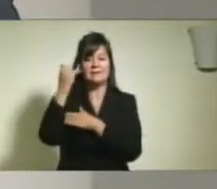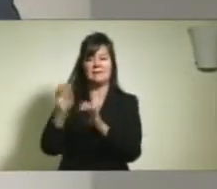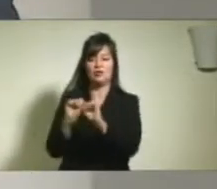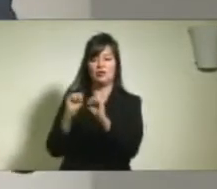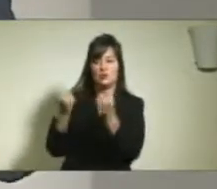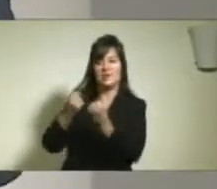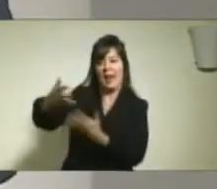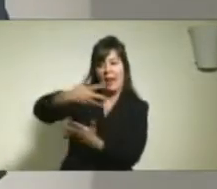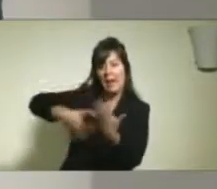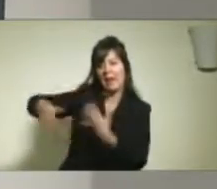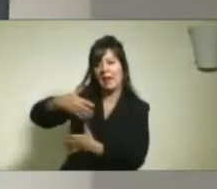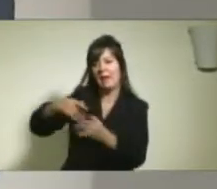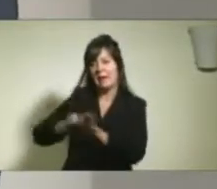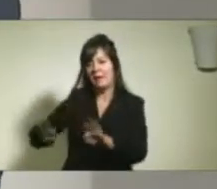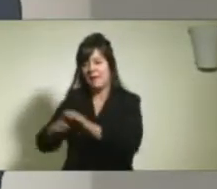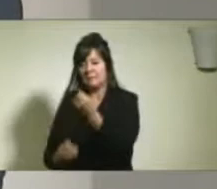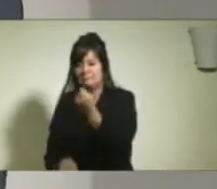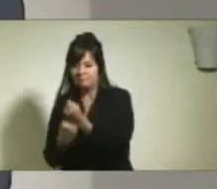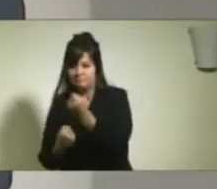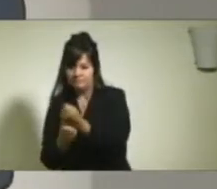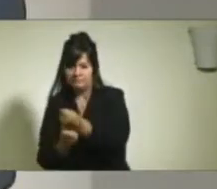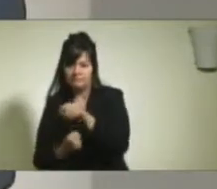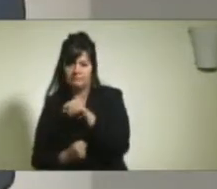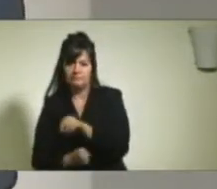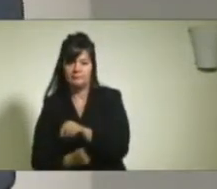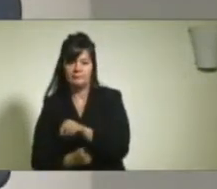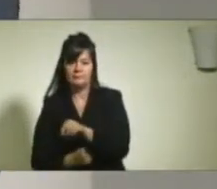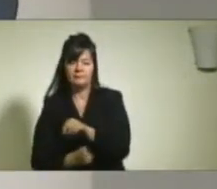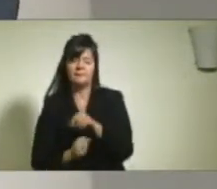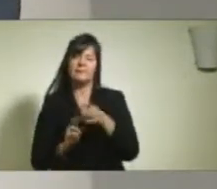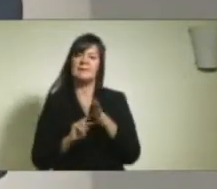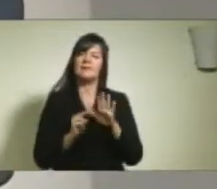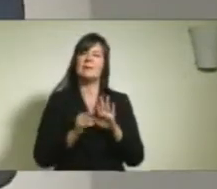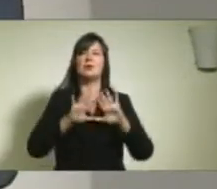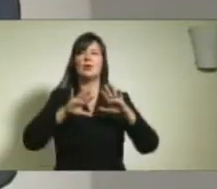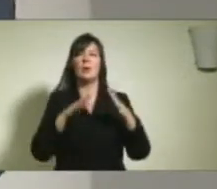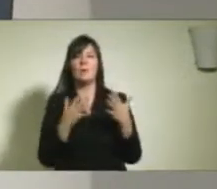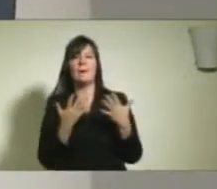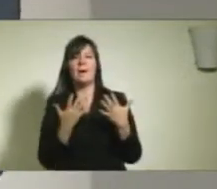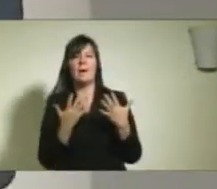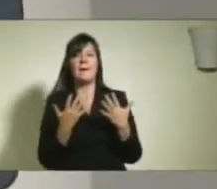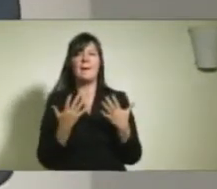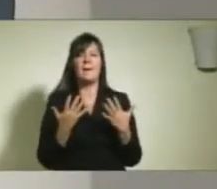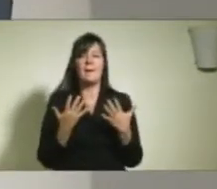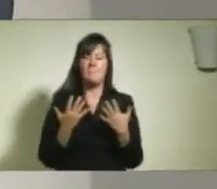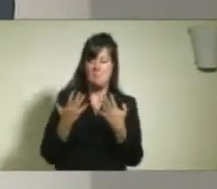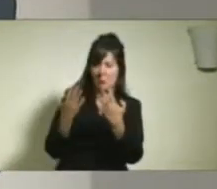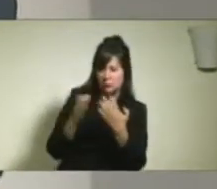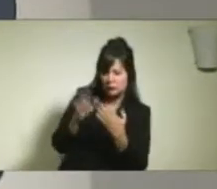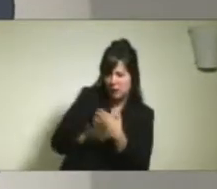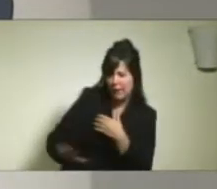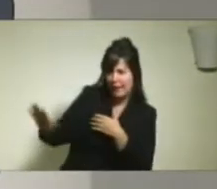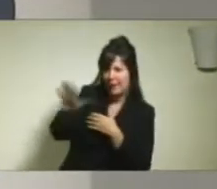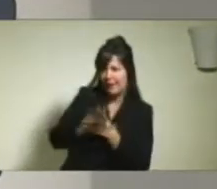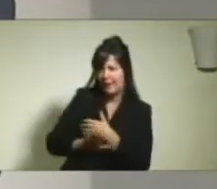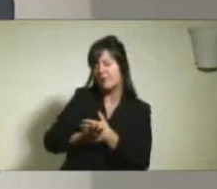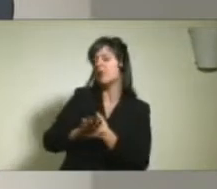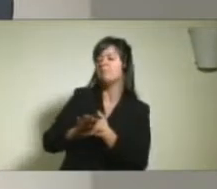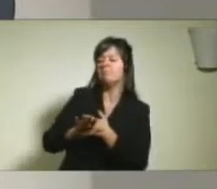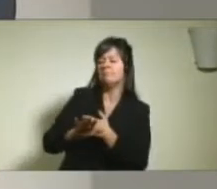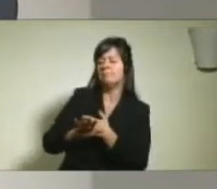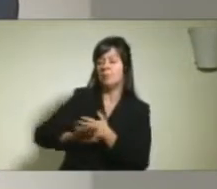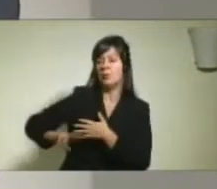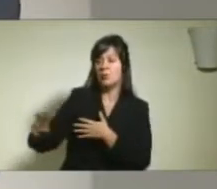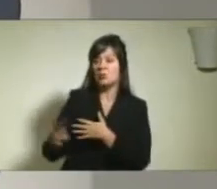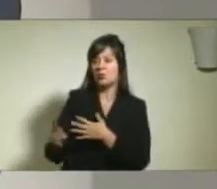avec cette façon de voir comment intégrer et répondre à des besoins qu'on voit là,